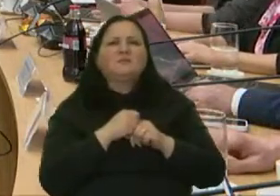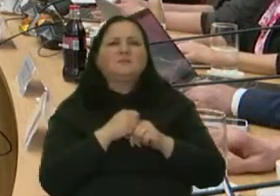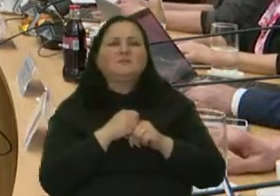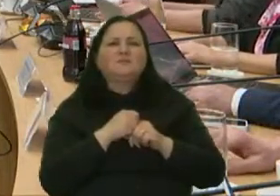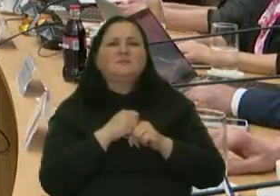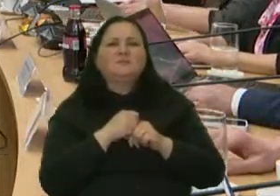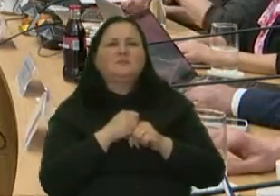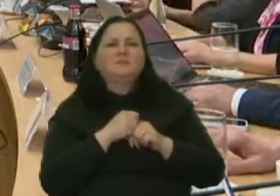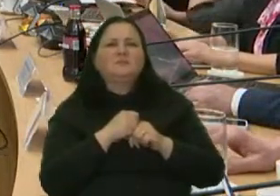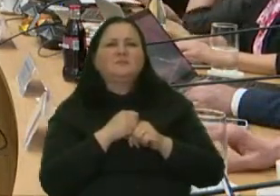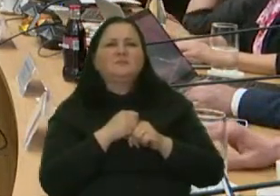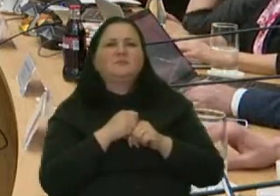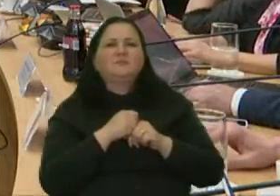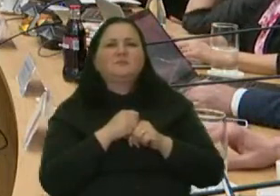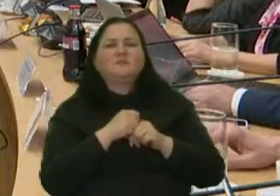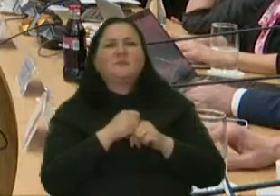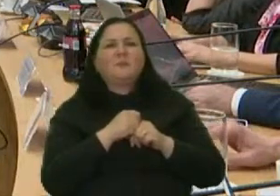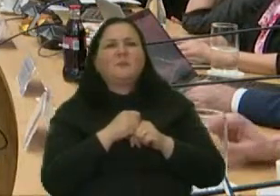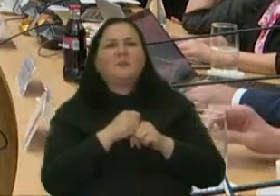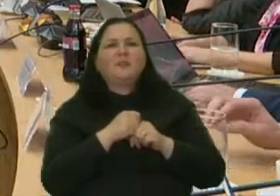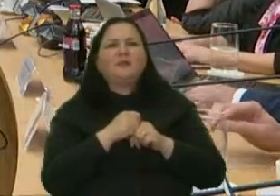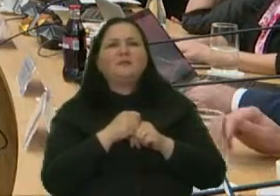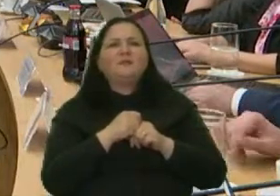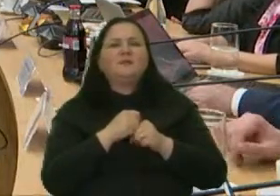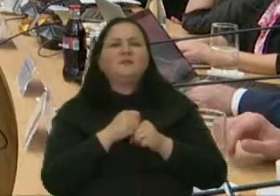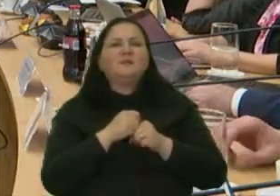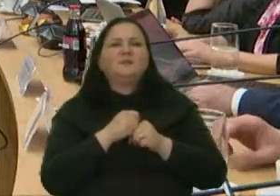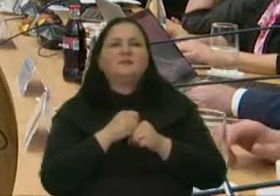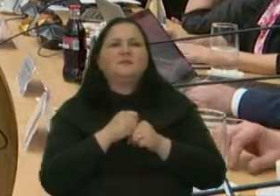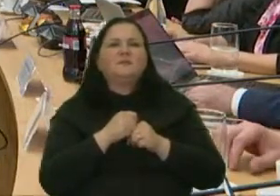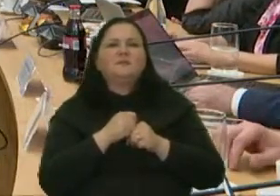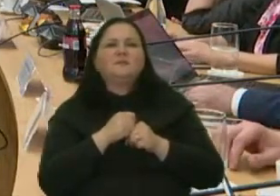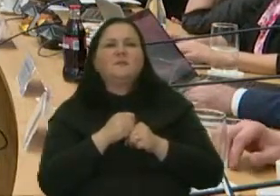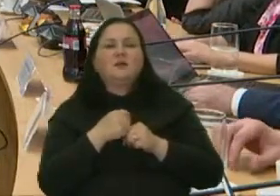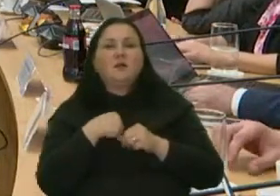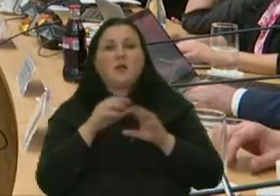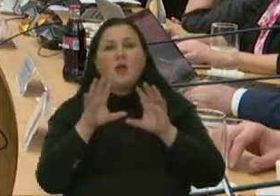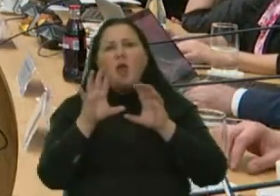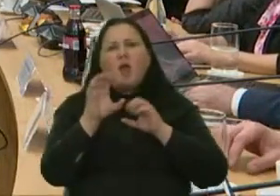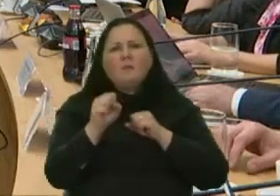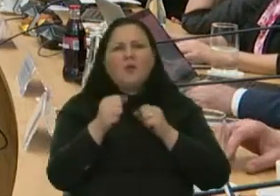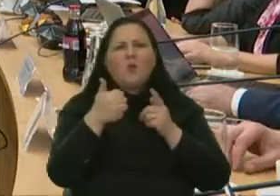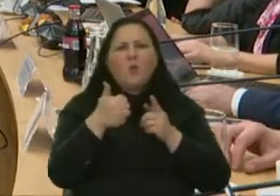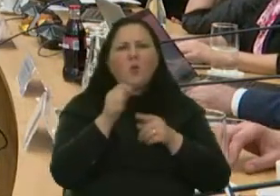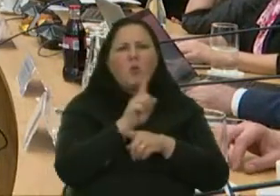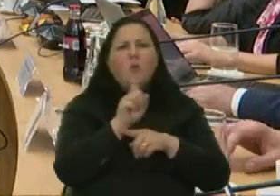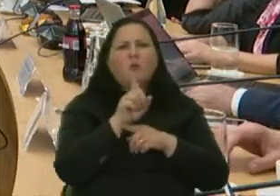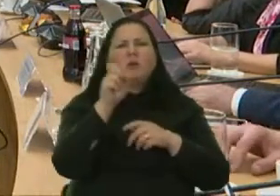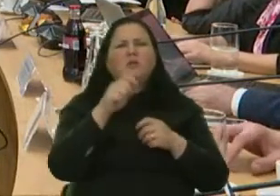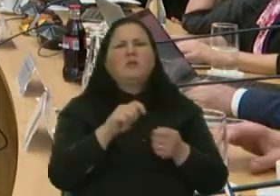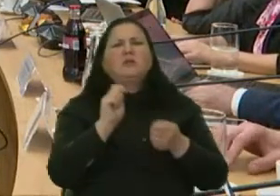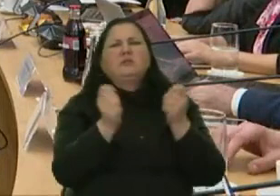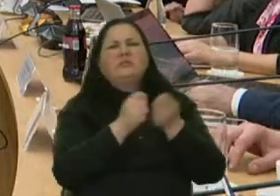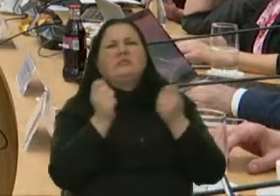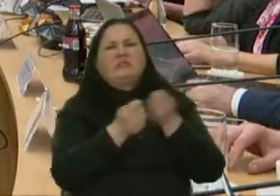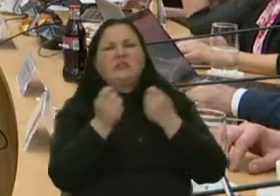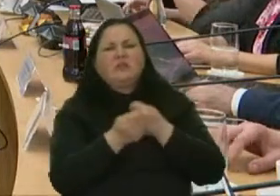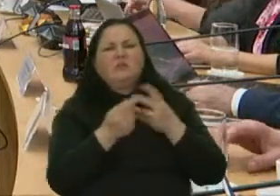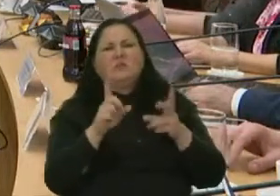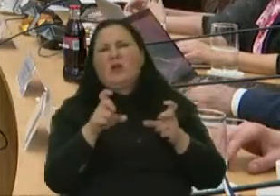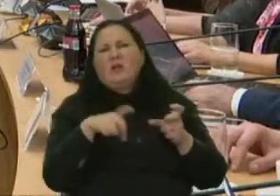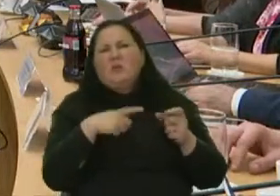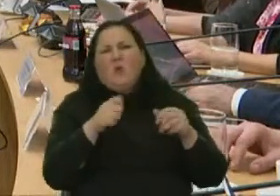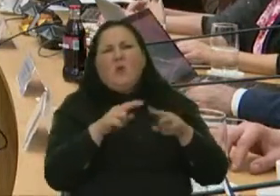eț în gură și Buz ai prins cu ou în buzunar teci la sfatul popular am prins cu o marotă pe care încerca să l stogies care n are